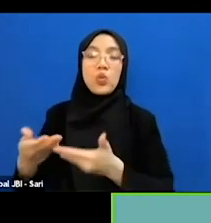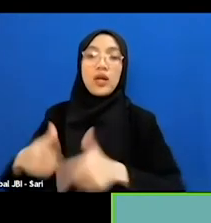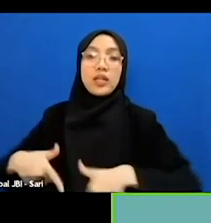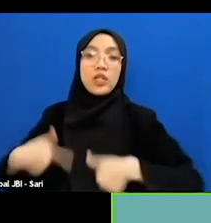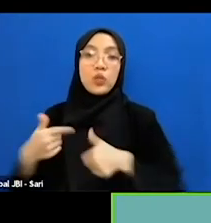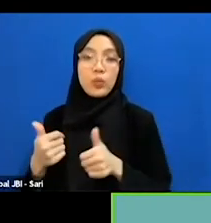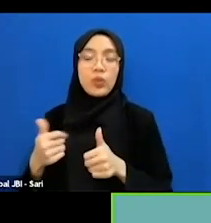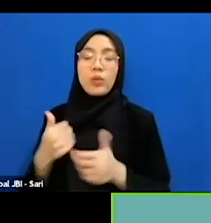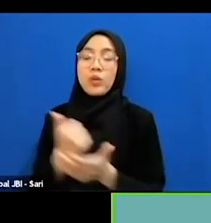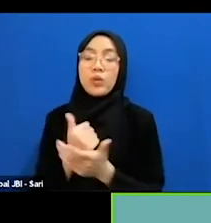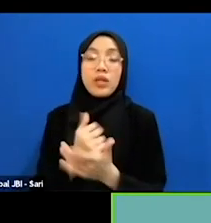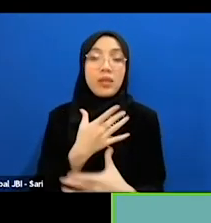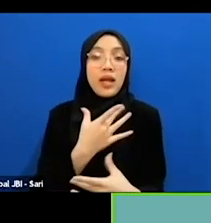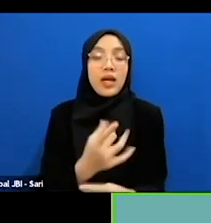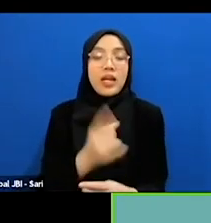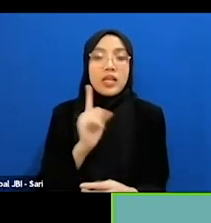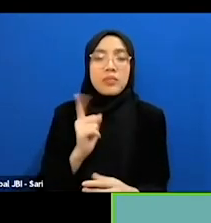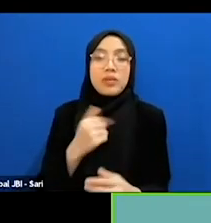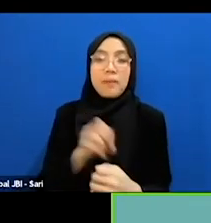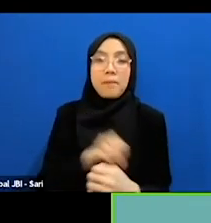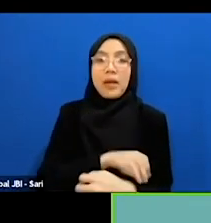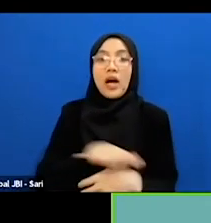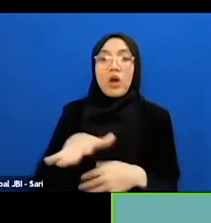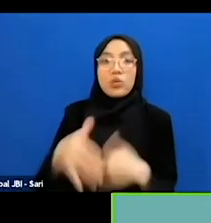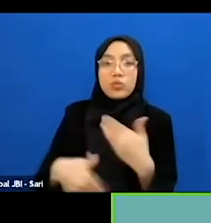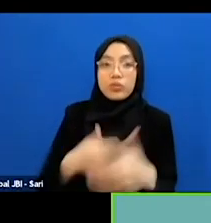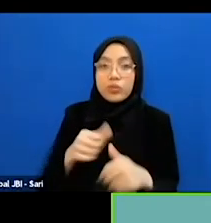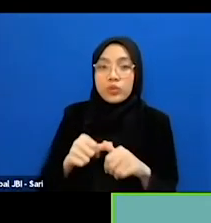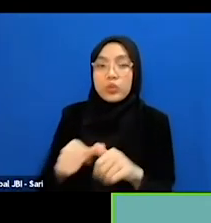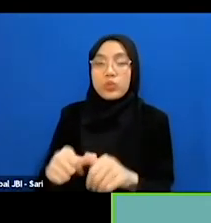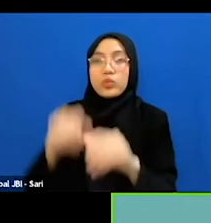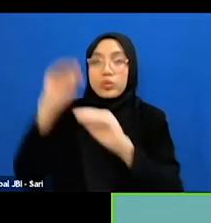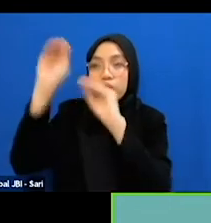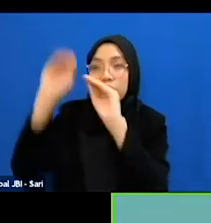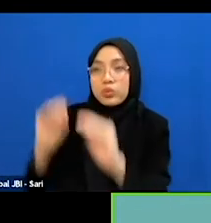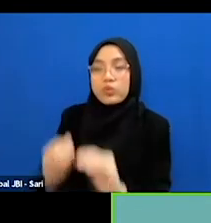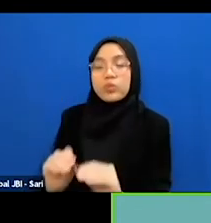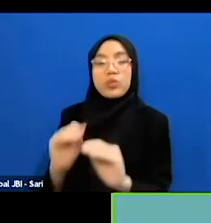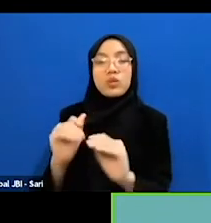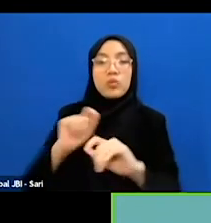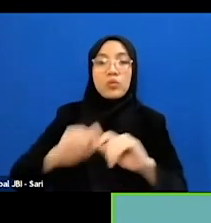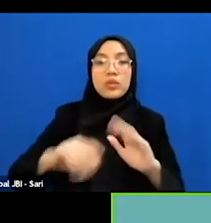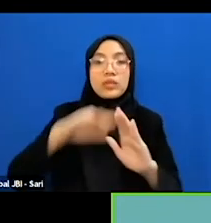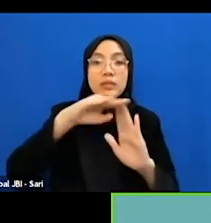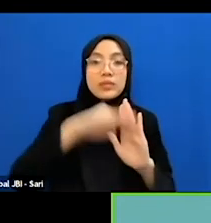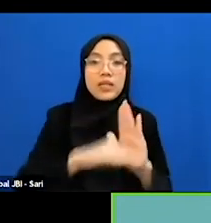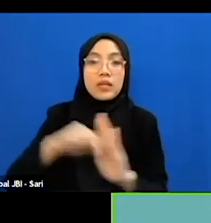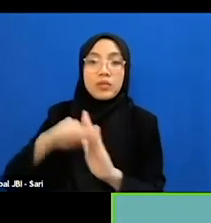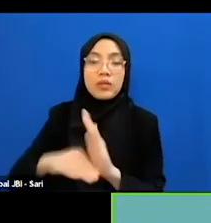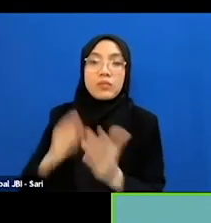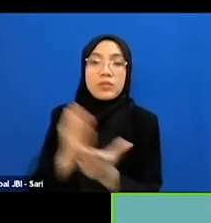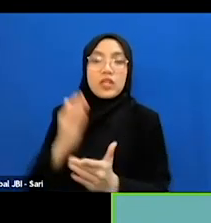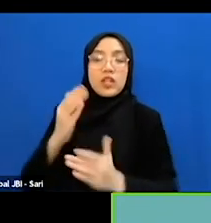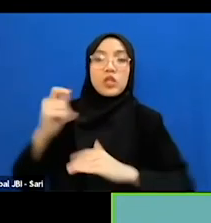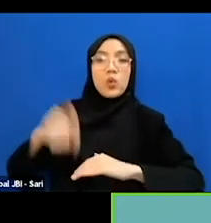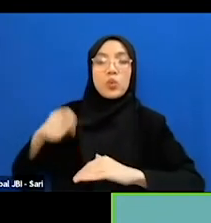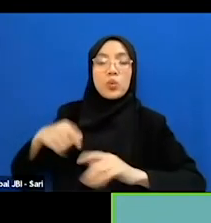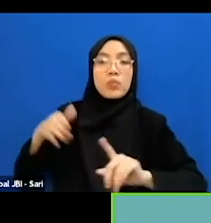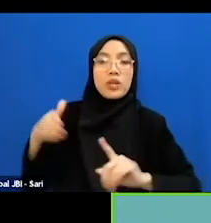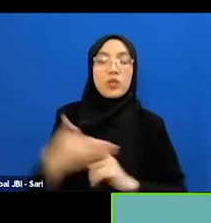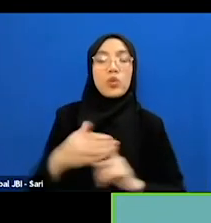juga sangat menarik karena pasti akan menjadi pengaruh untuk terus-menerus menyusun atau membentuk kebijakan ataupun penegakan hukum perlindungan konsumen